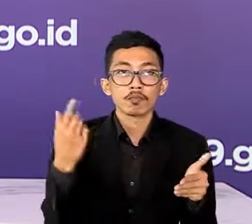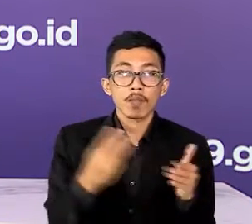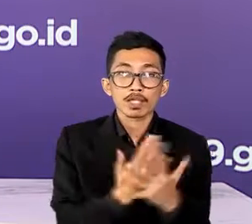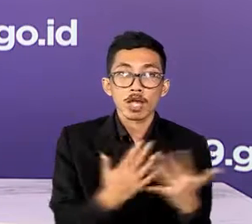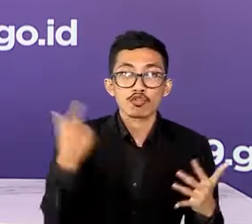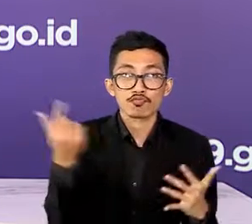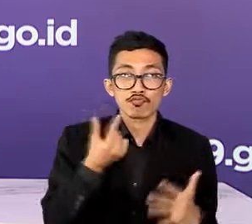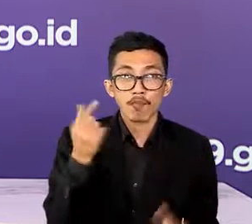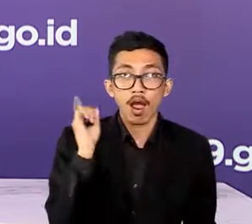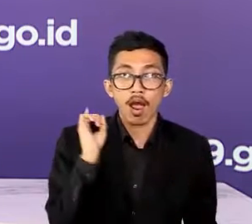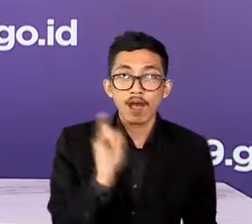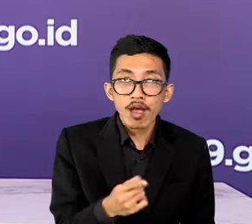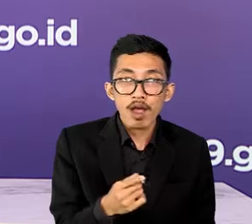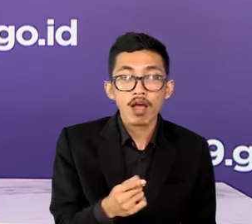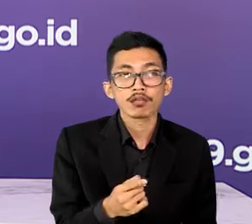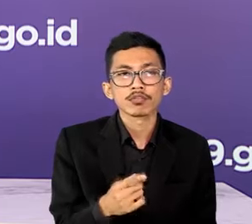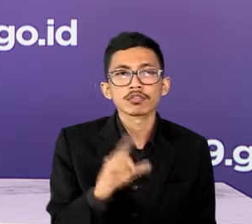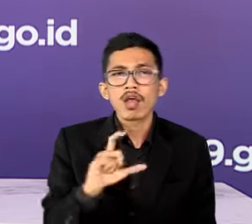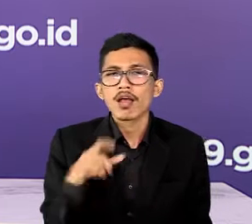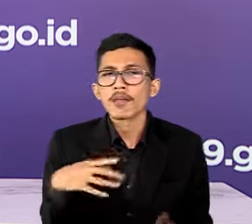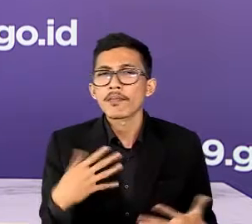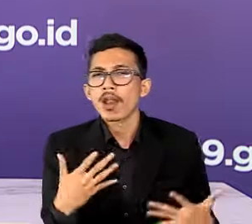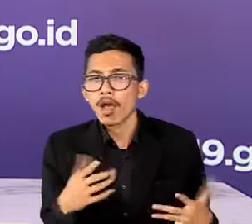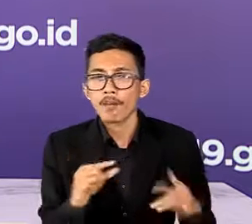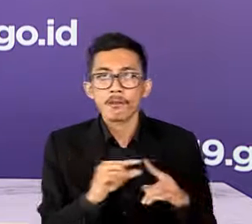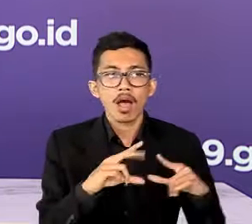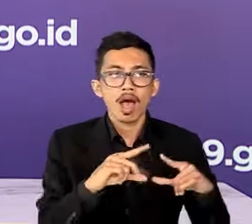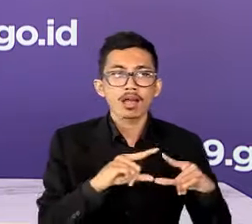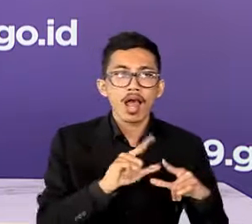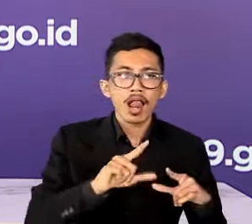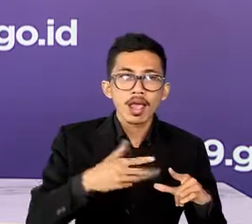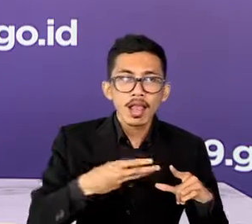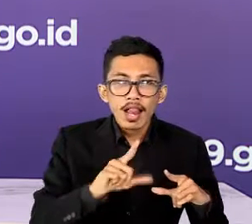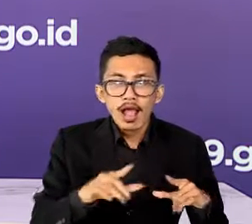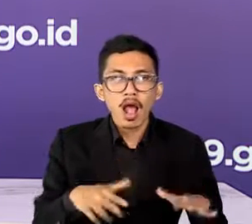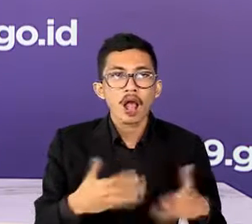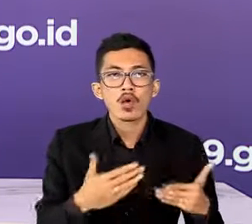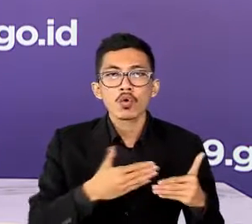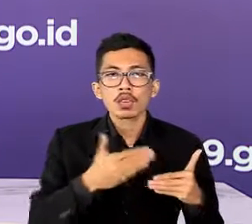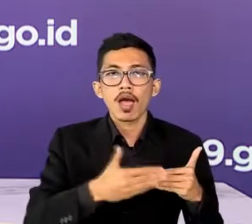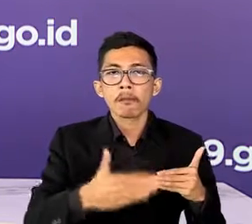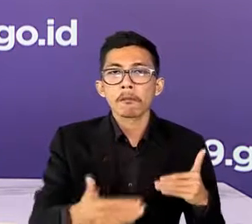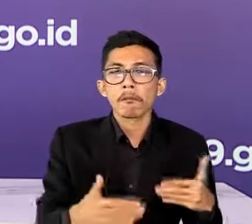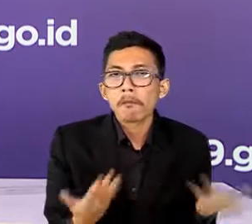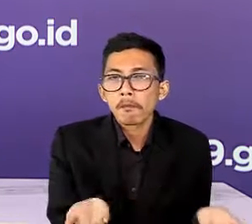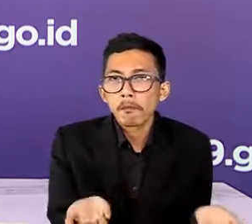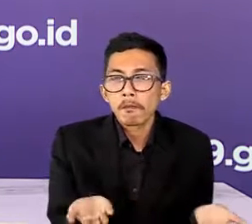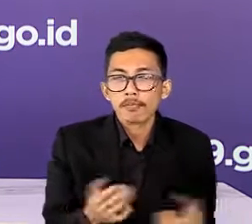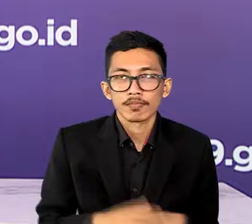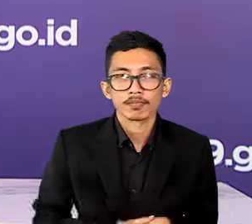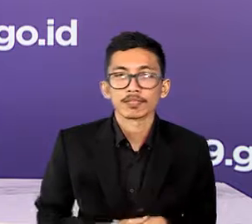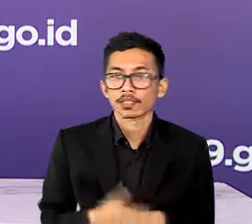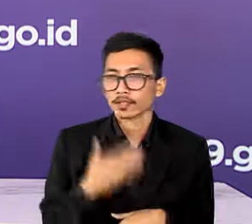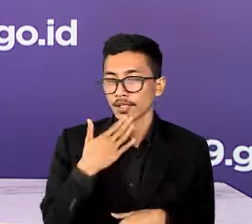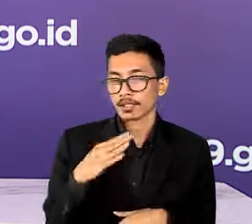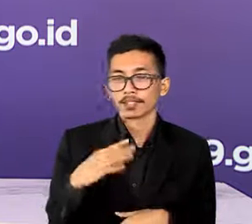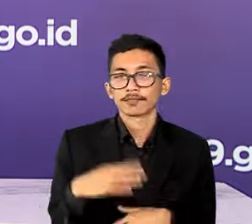jika Iya Bagaimana alurnya paralel atau bertahap Terima kasih baik terima kasih CNN